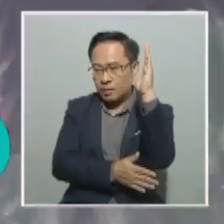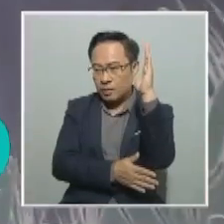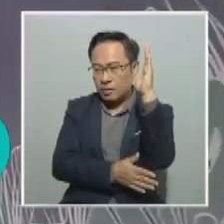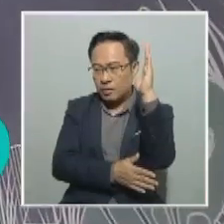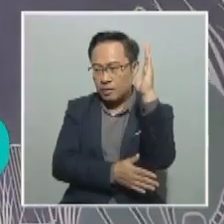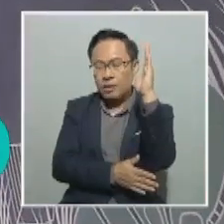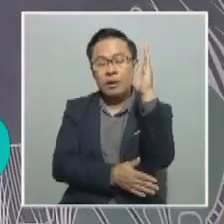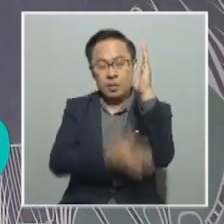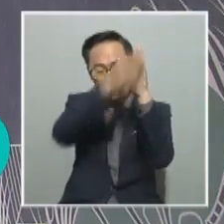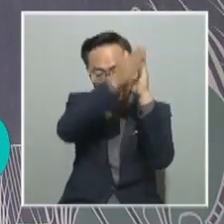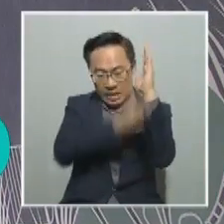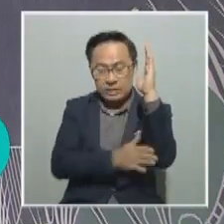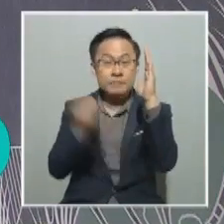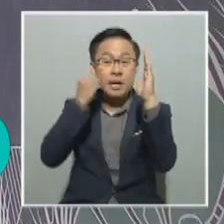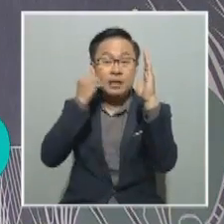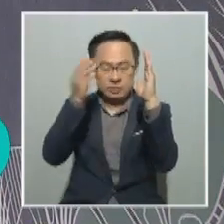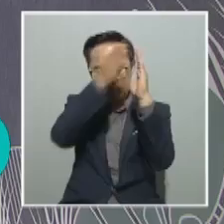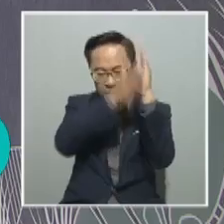หมอได้ไหม คุณหมอเนี่ย